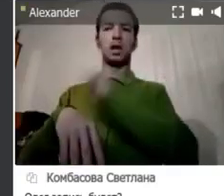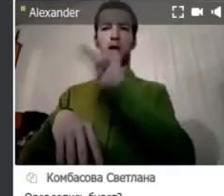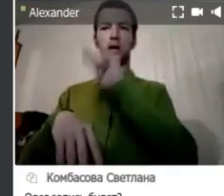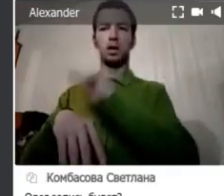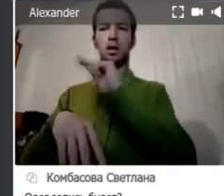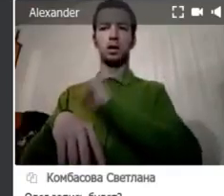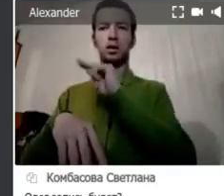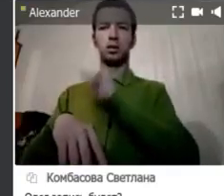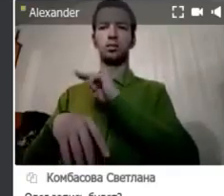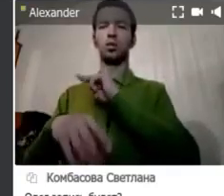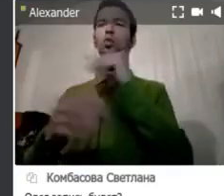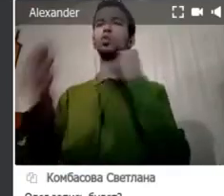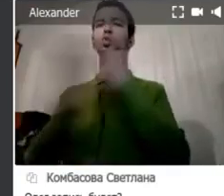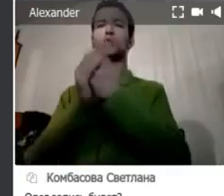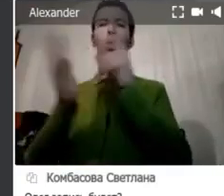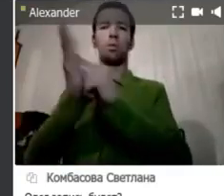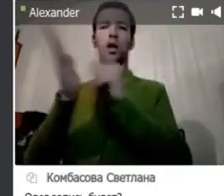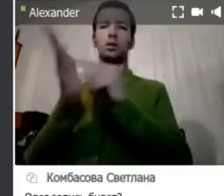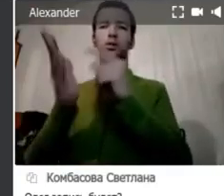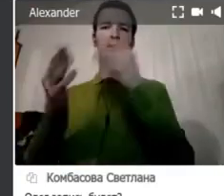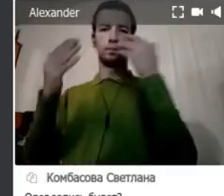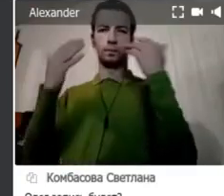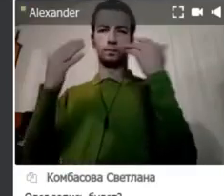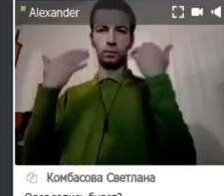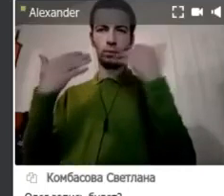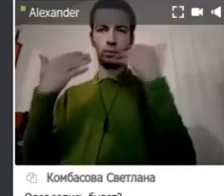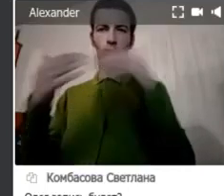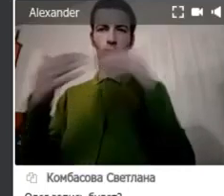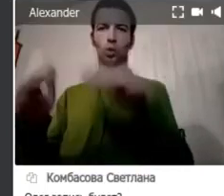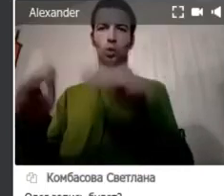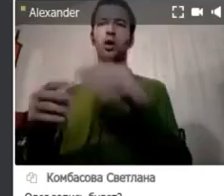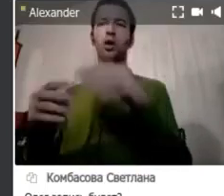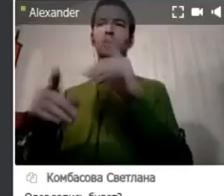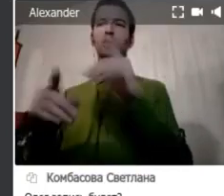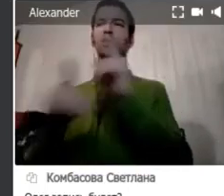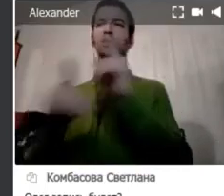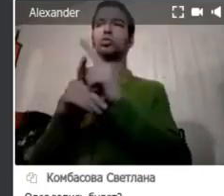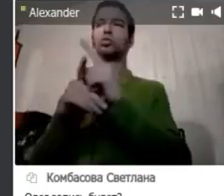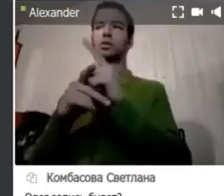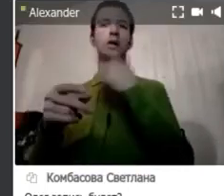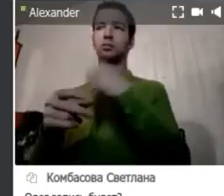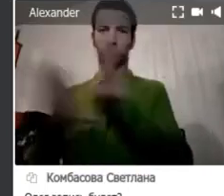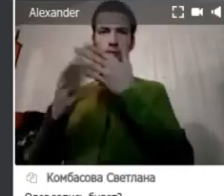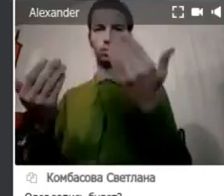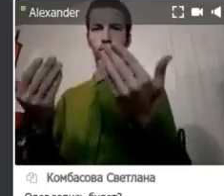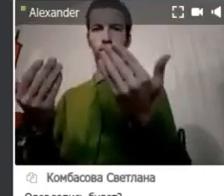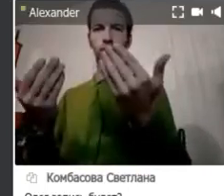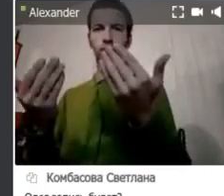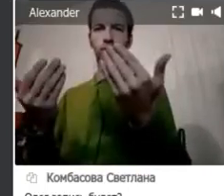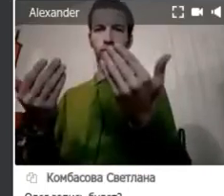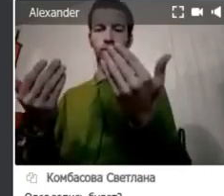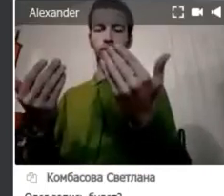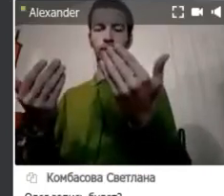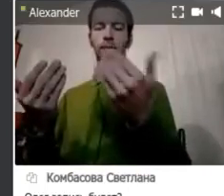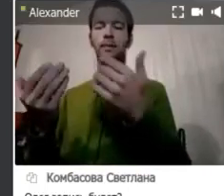это самозанятые, там уже гораздо интересней, там можно чуть больше зарабатывать,